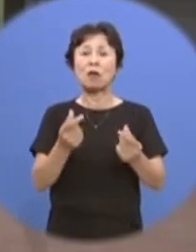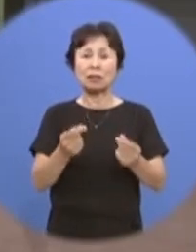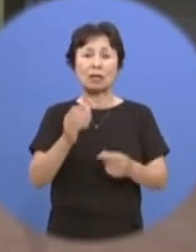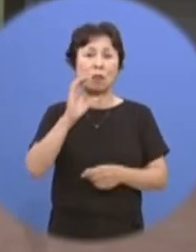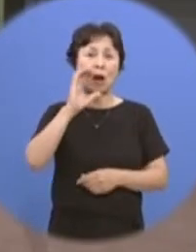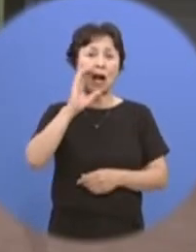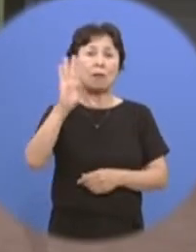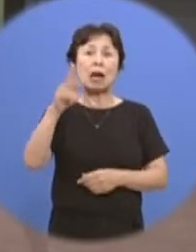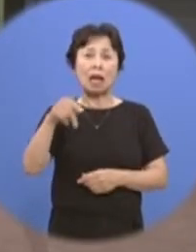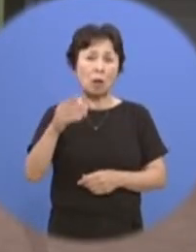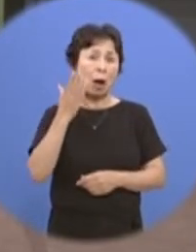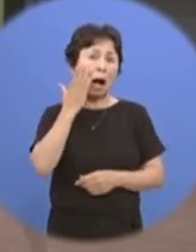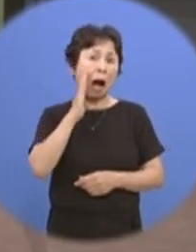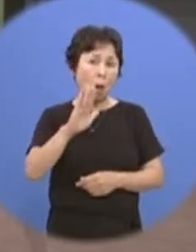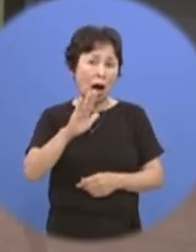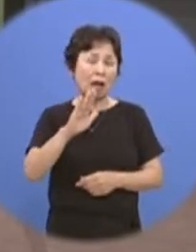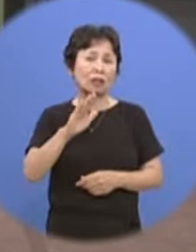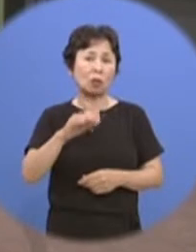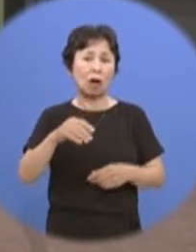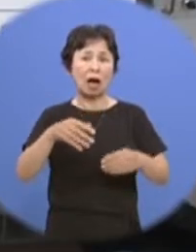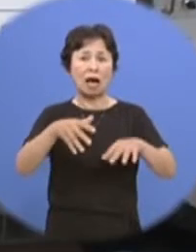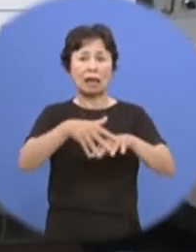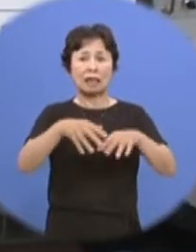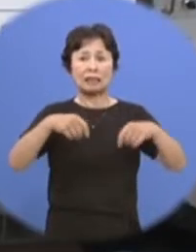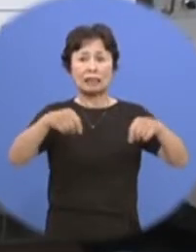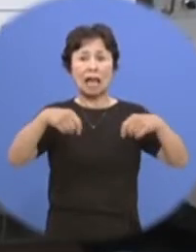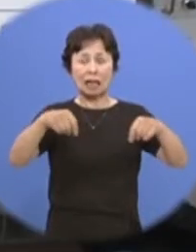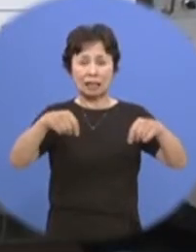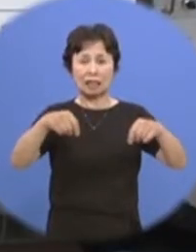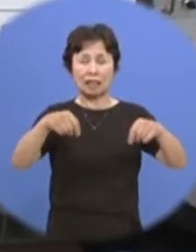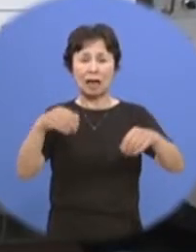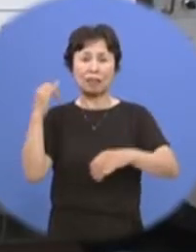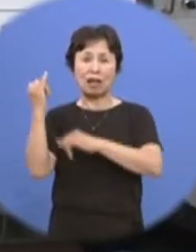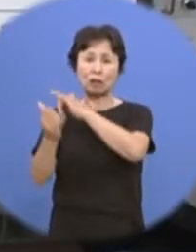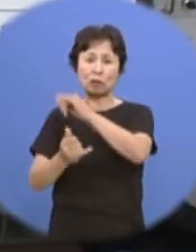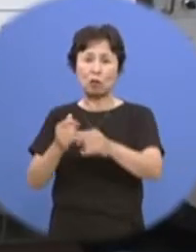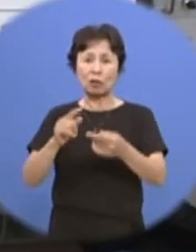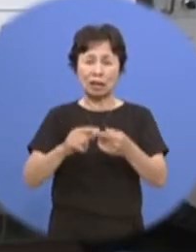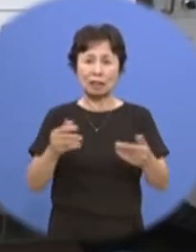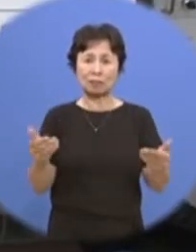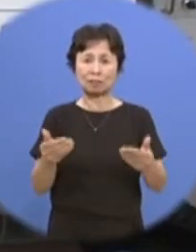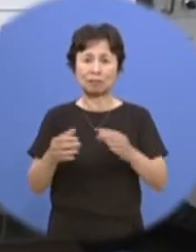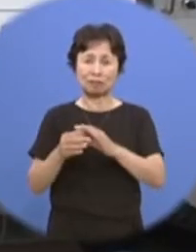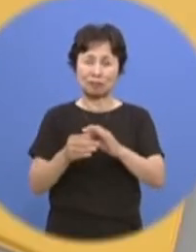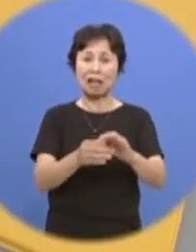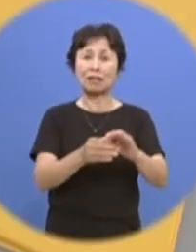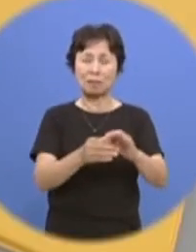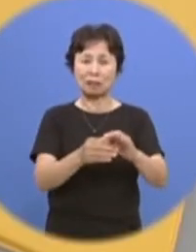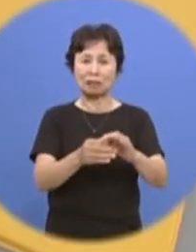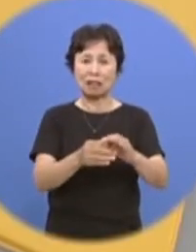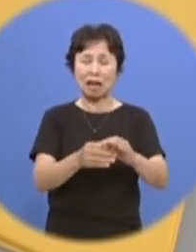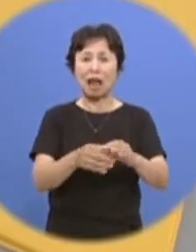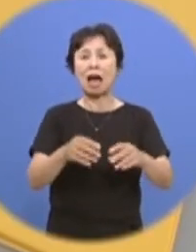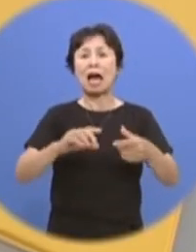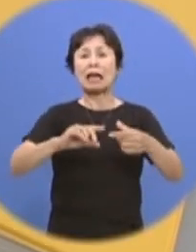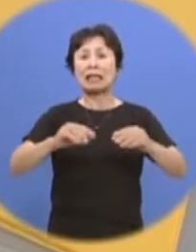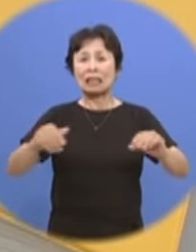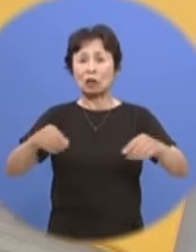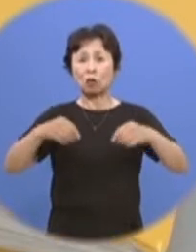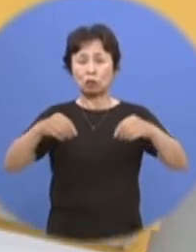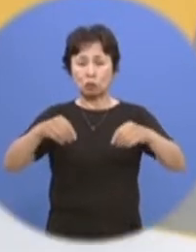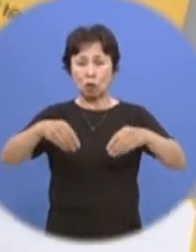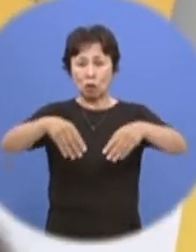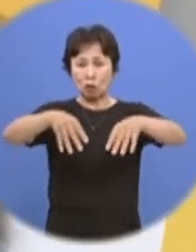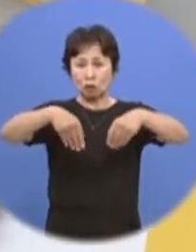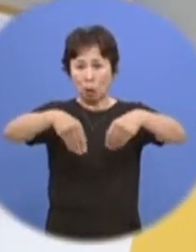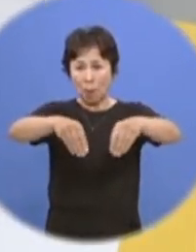県では皮革産業、繊維産業が伝統的に盛んです。染色、繊維、糸、布、皮革に関